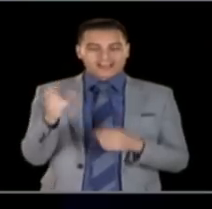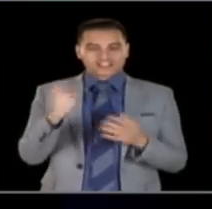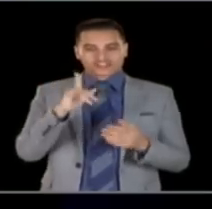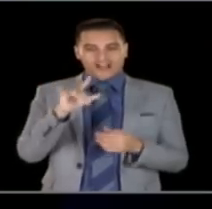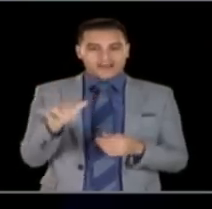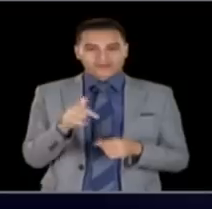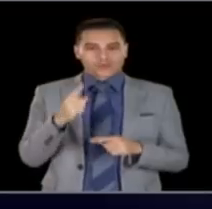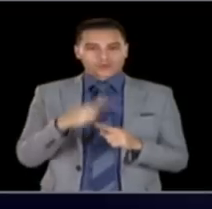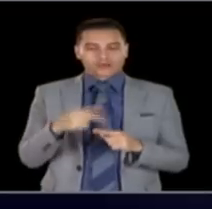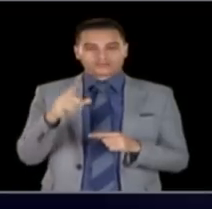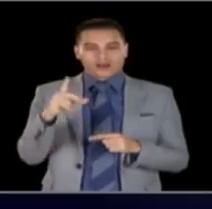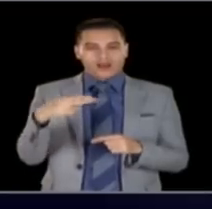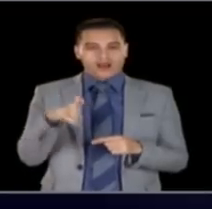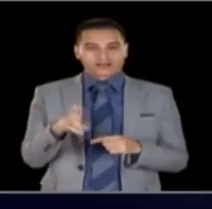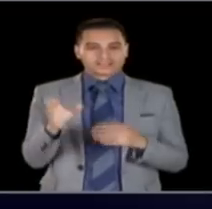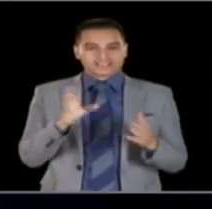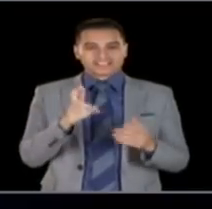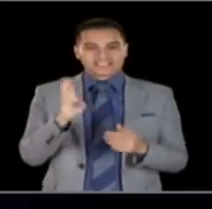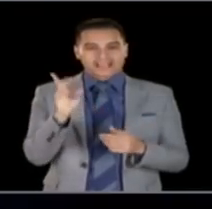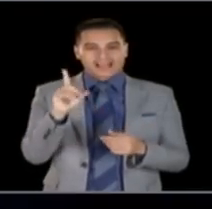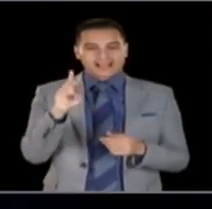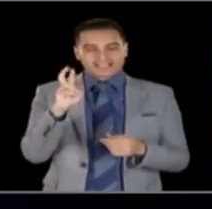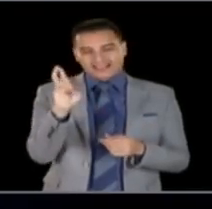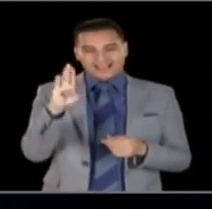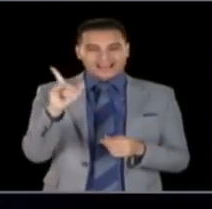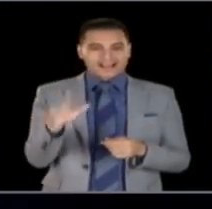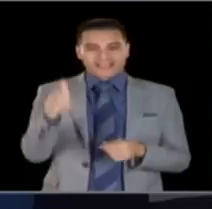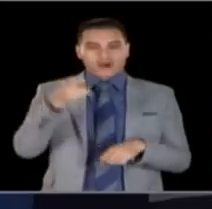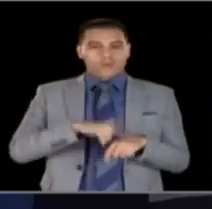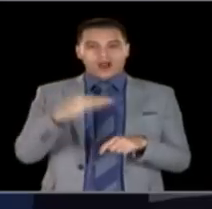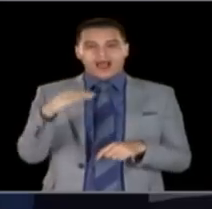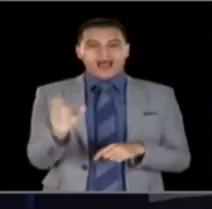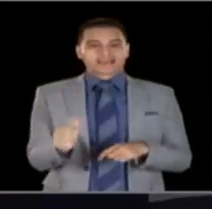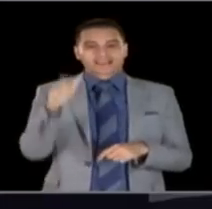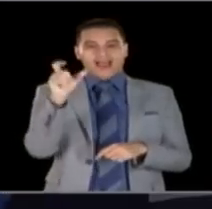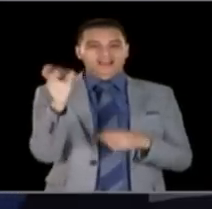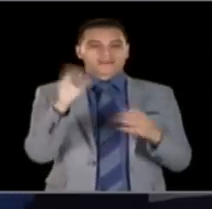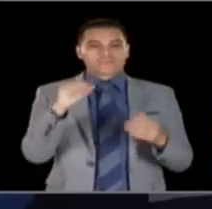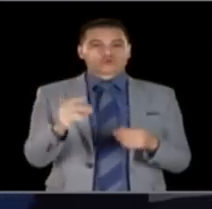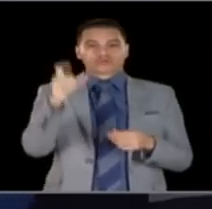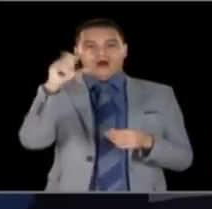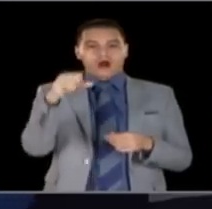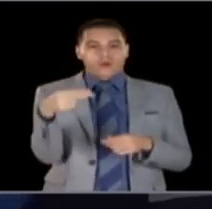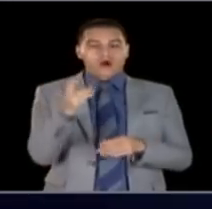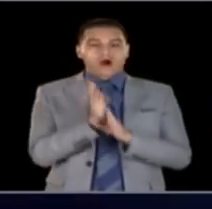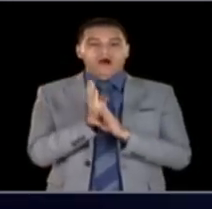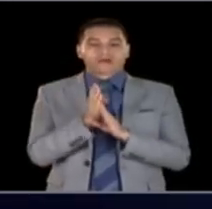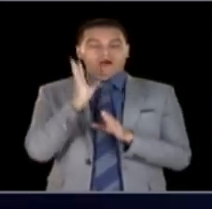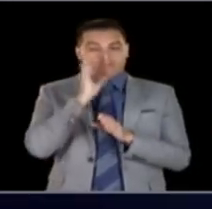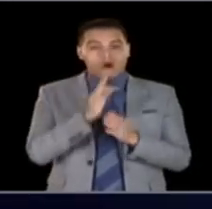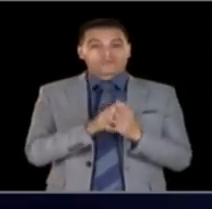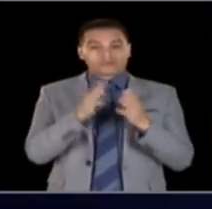وطلعت زكريا وحنان مطاوع، ومن اخراج المخرج الكبير